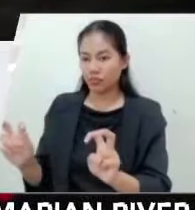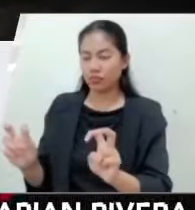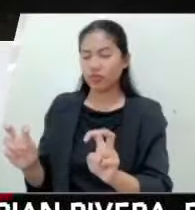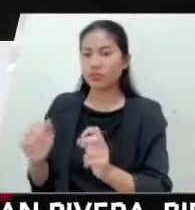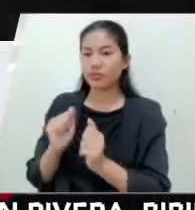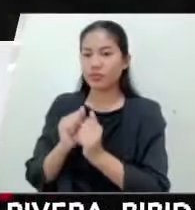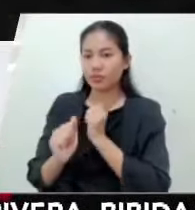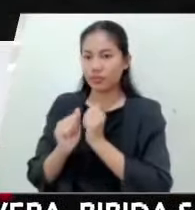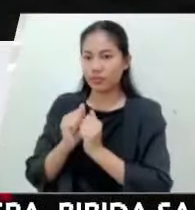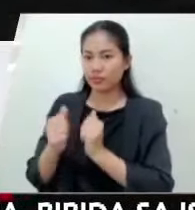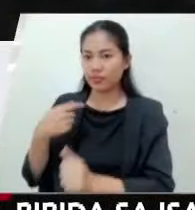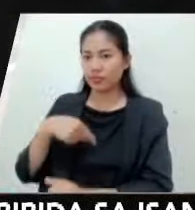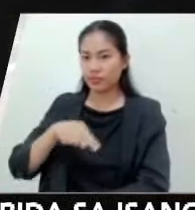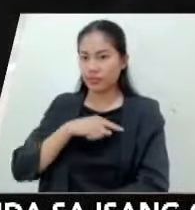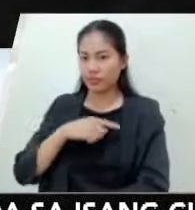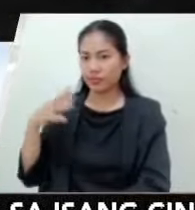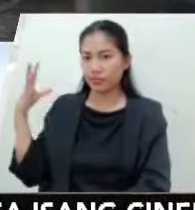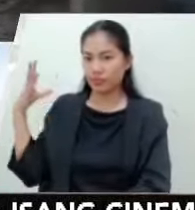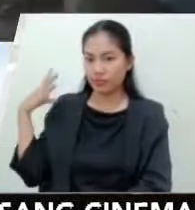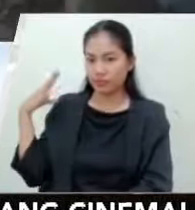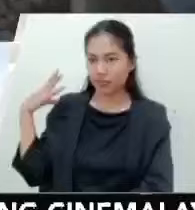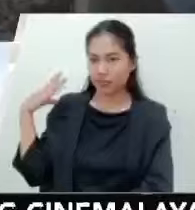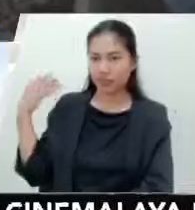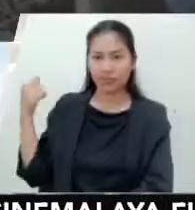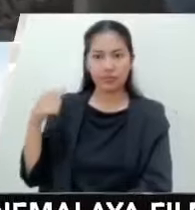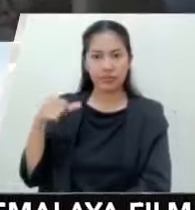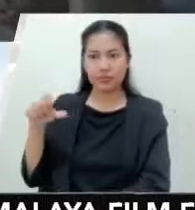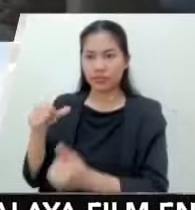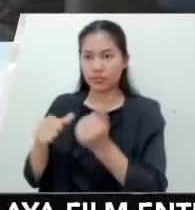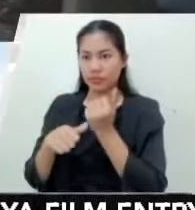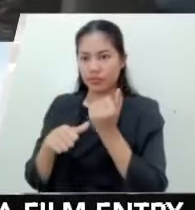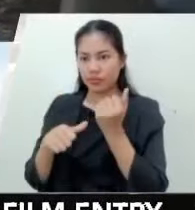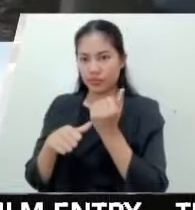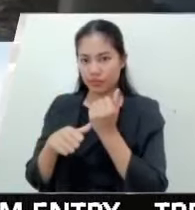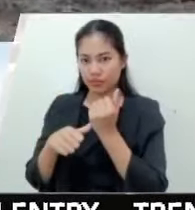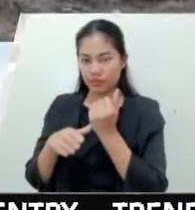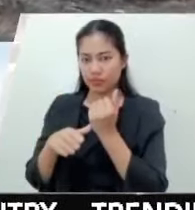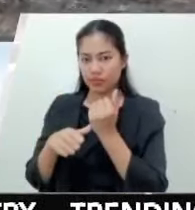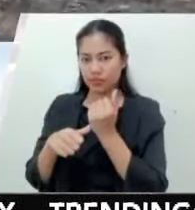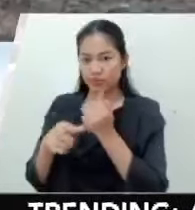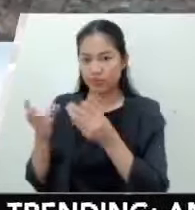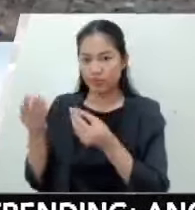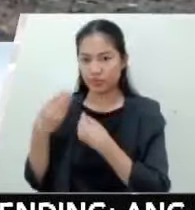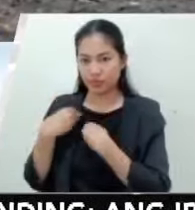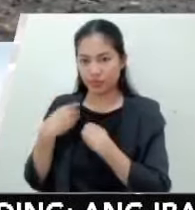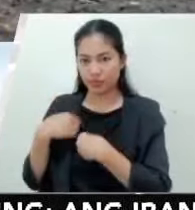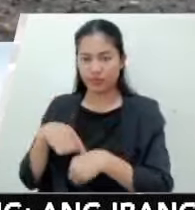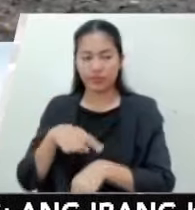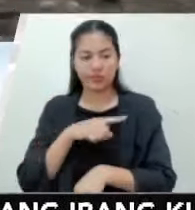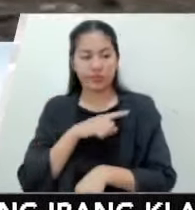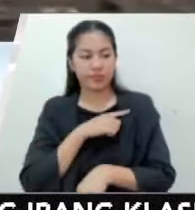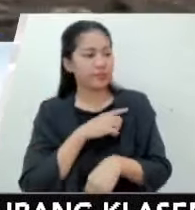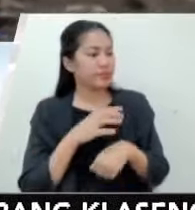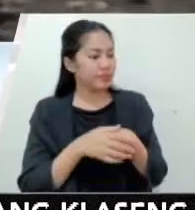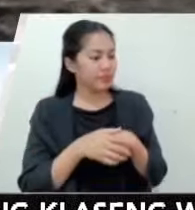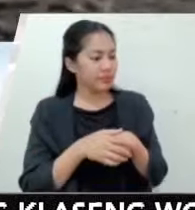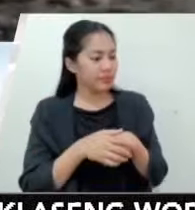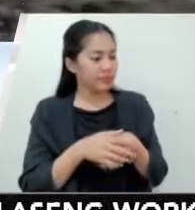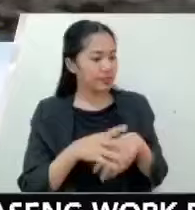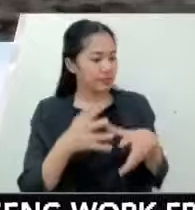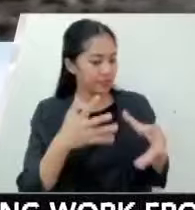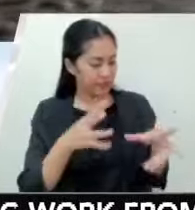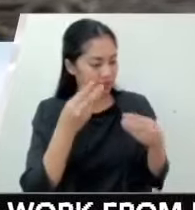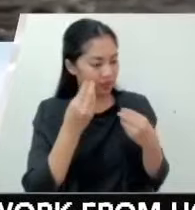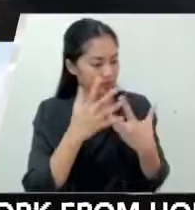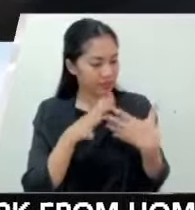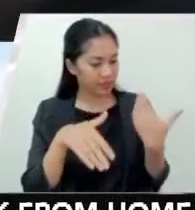po ng anumang assistance that they would need from us. Mm-hmm. Tukoy na po ba yung lahat ng may-ari ng mga sasakang